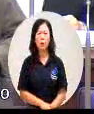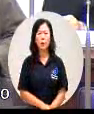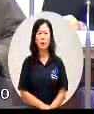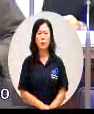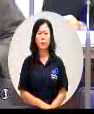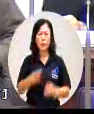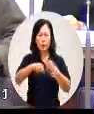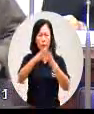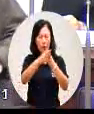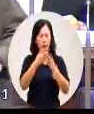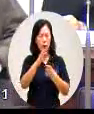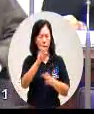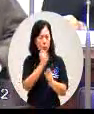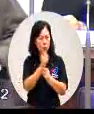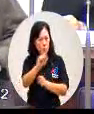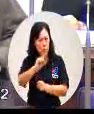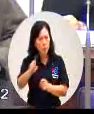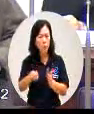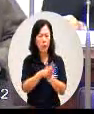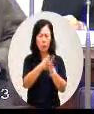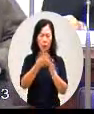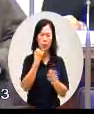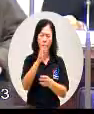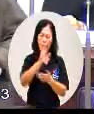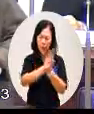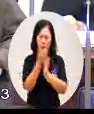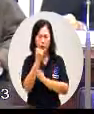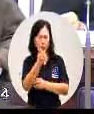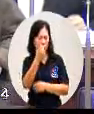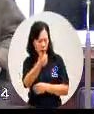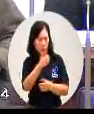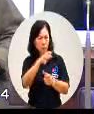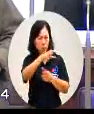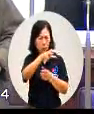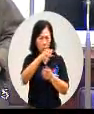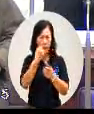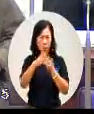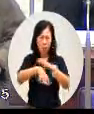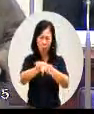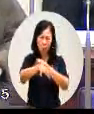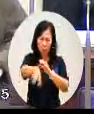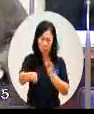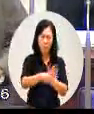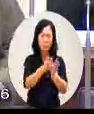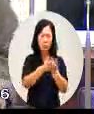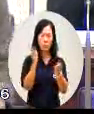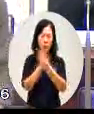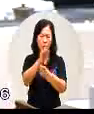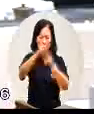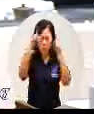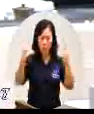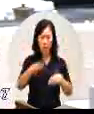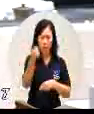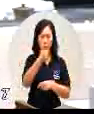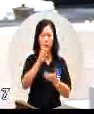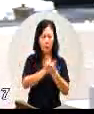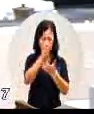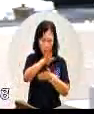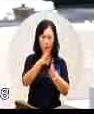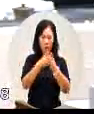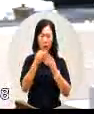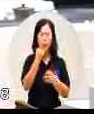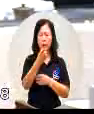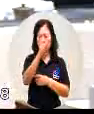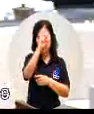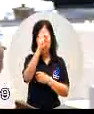该做哪些有效的使用的部分，那我们来检讨，我们再跟卓议员报告。 好，谢谢好市长，我想好好努力哈。